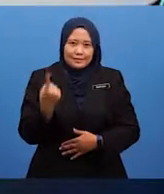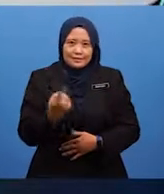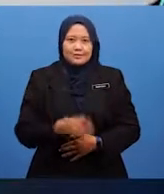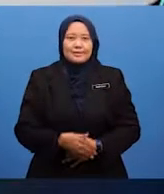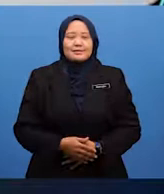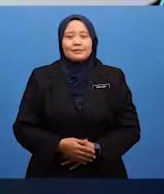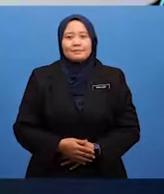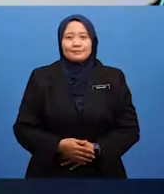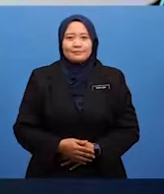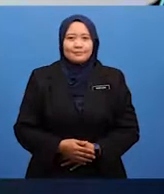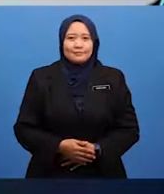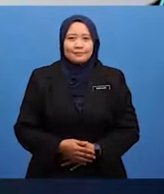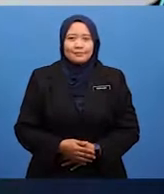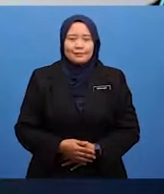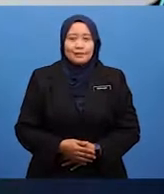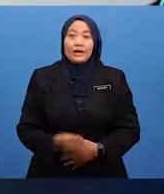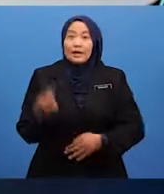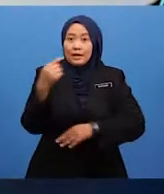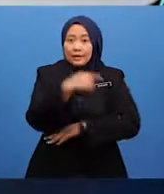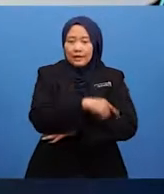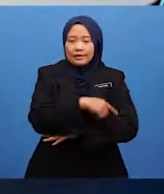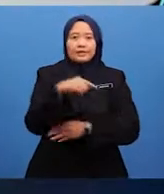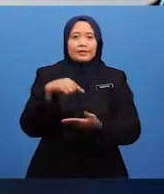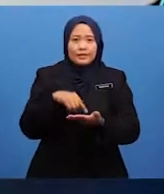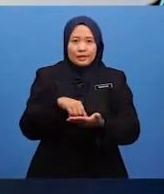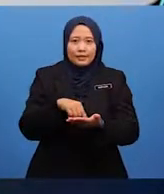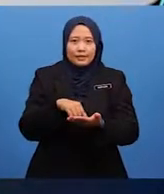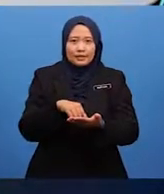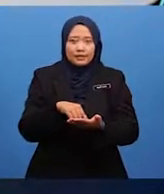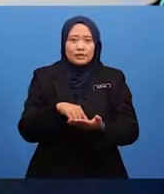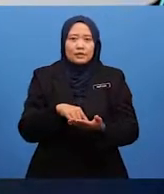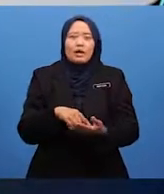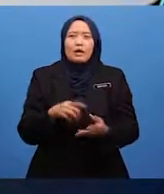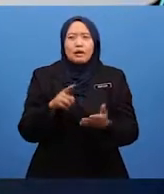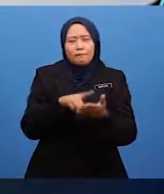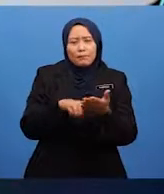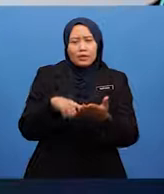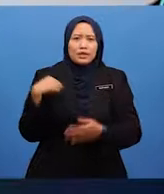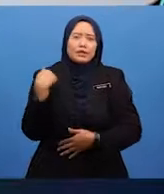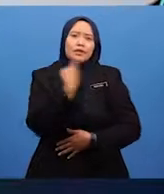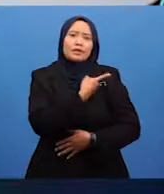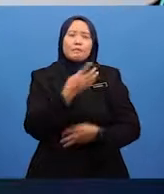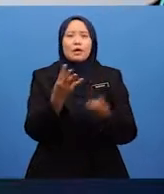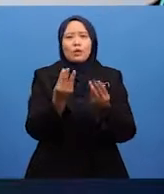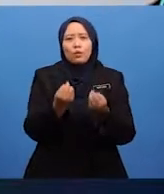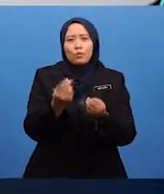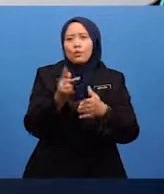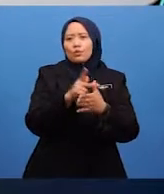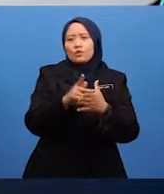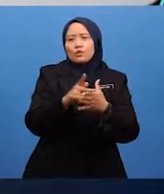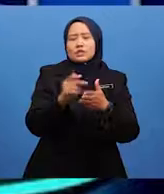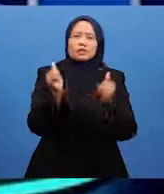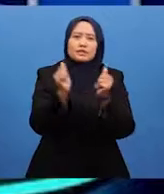hamdulillah hari ini sebenarnya Johan Sofyan kitchen Oke kita punya